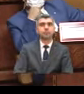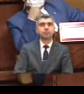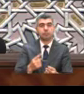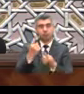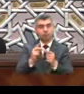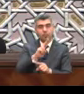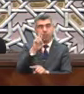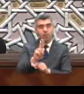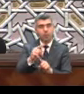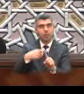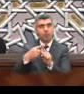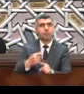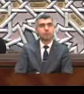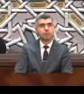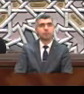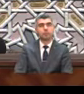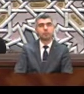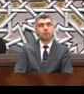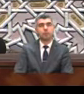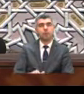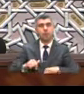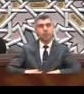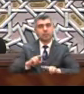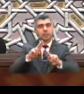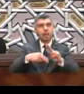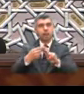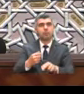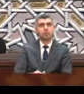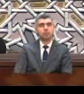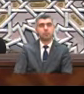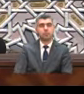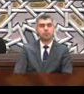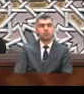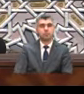إضافي آخر؟ طيب الكلمة للسيدة الوزيرة لرد على التعقيبات.